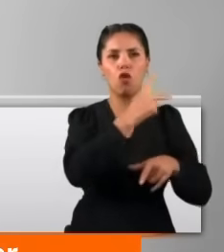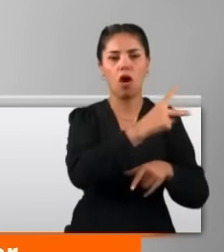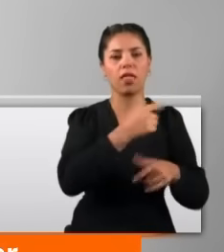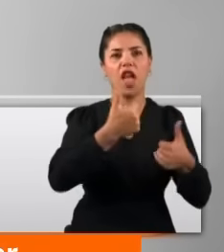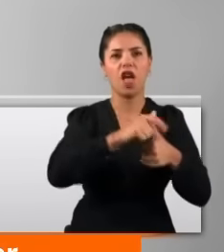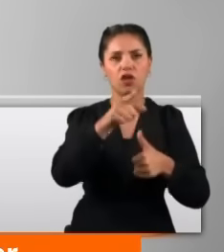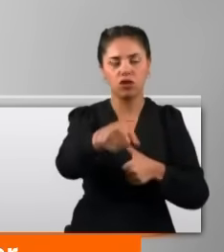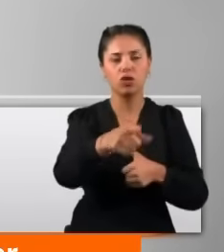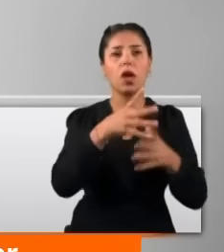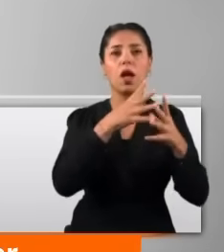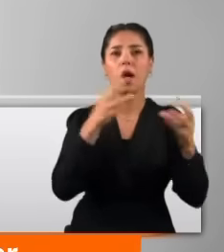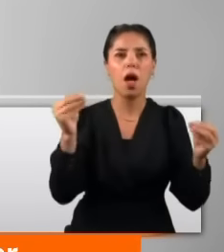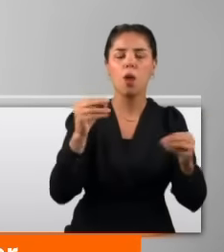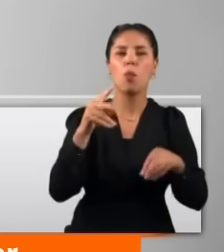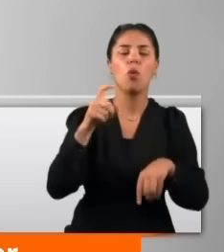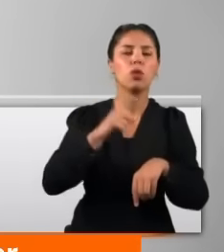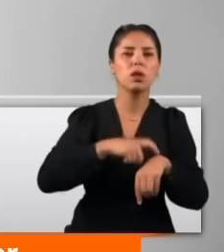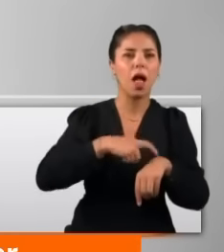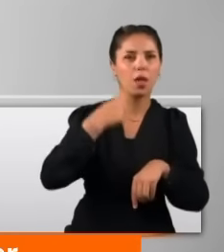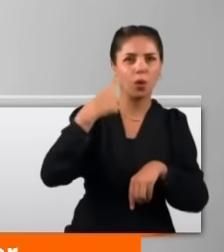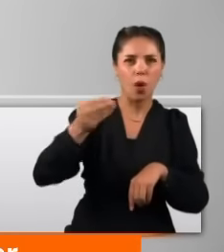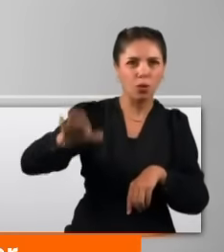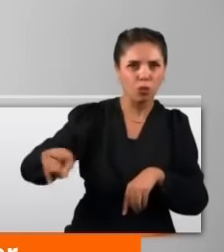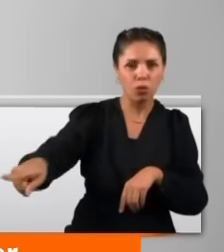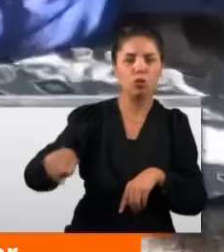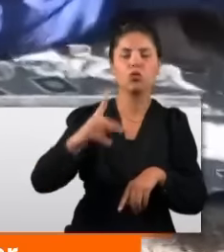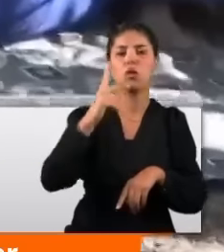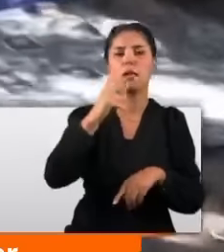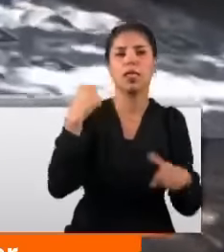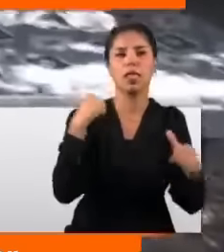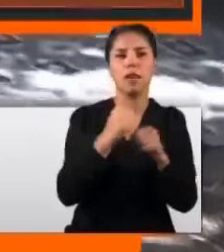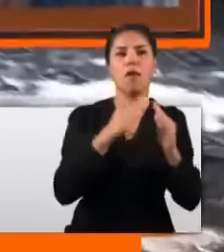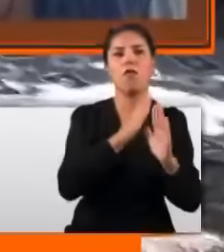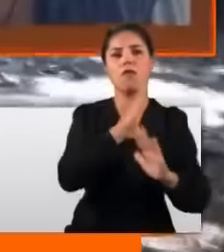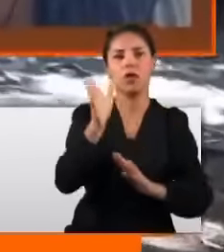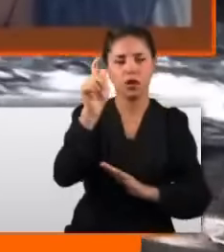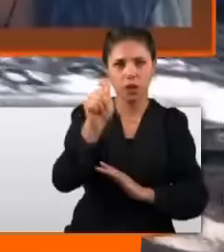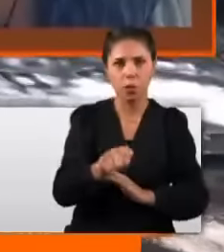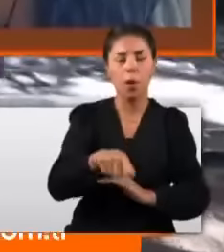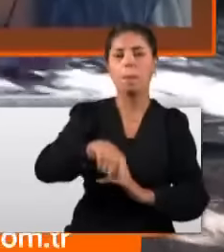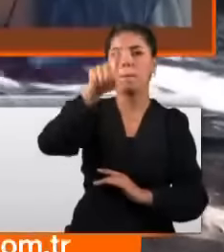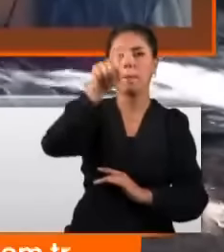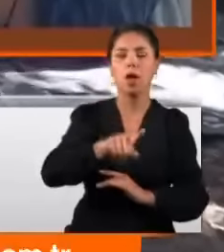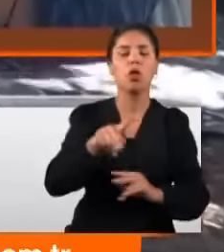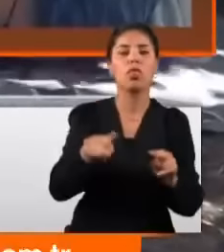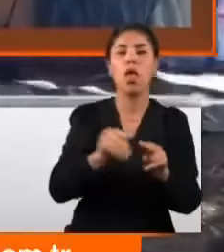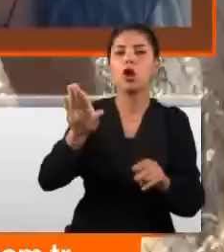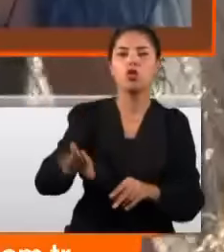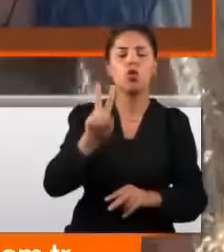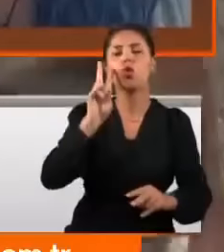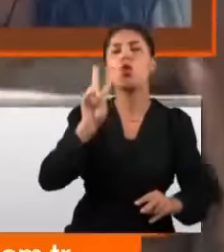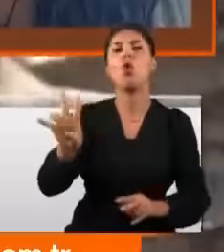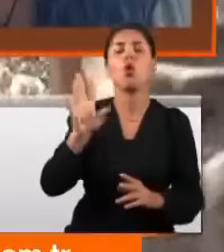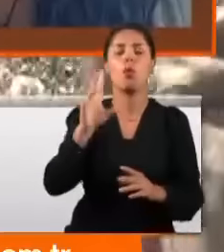Kaybolduğu saatlerde Narin'in evindeydi. Oraya iki kez çamaşır asmaya gittiğini söyledi. O gün Narin'i görmediğini, şüpheli bir